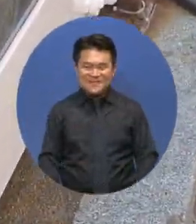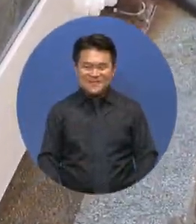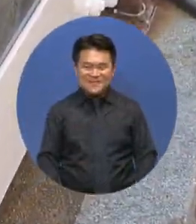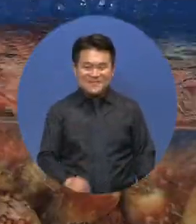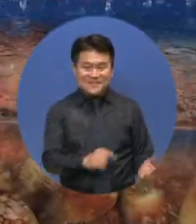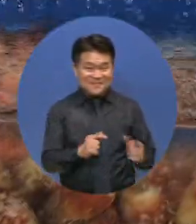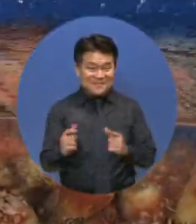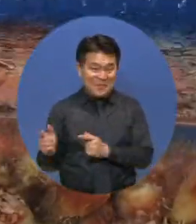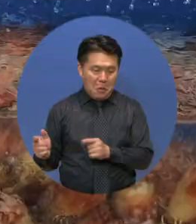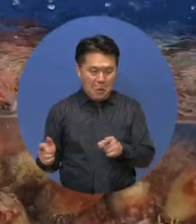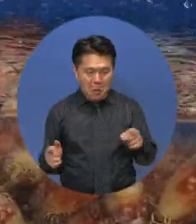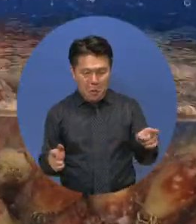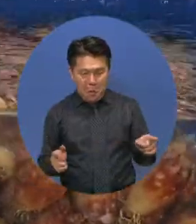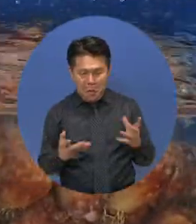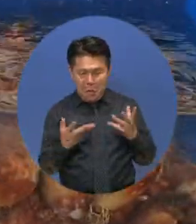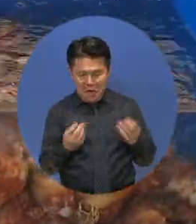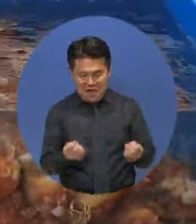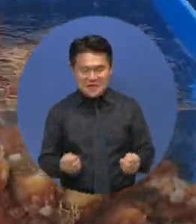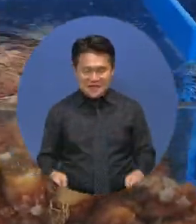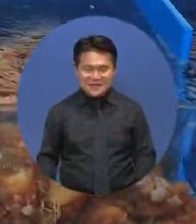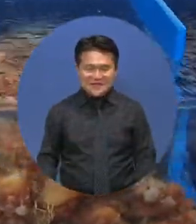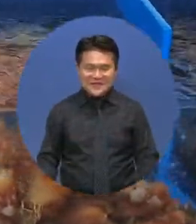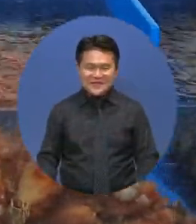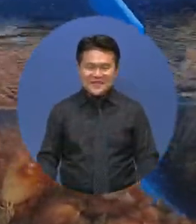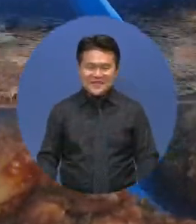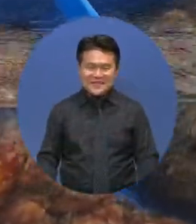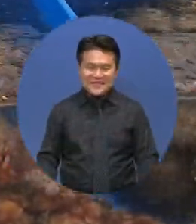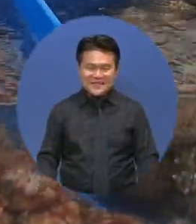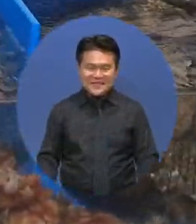다양한 수산물들을 볼 수가 있었습니다.